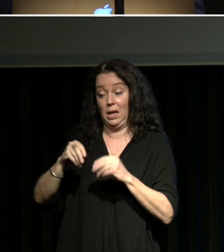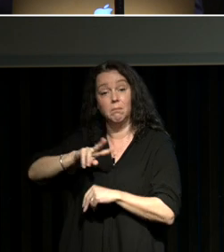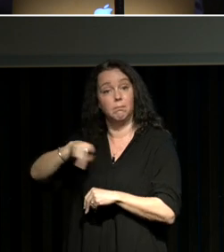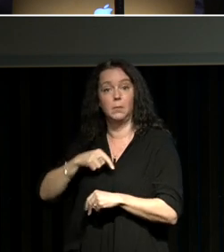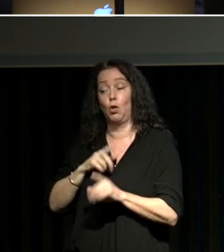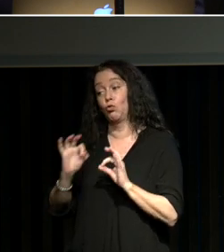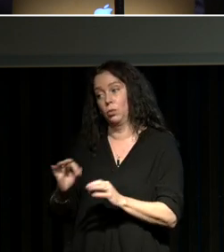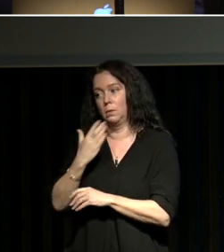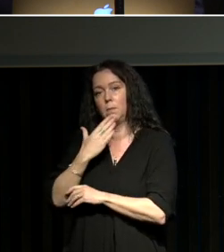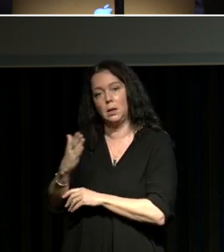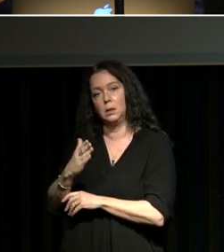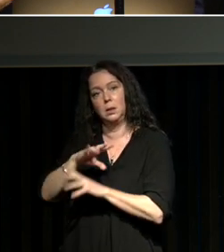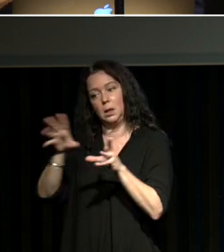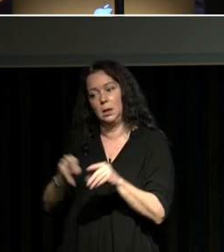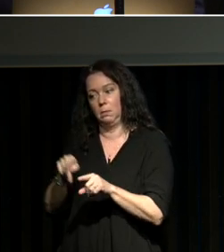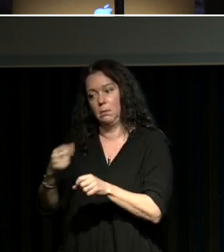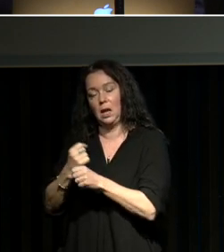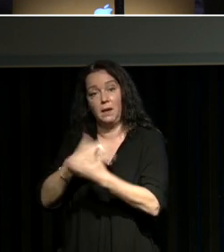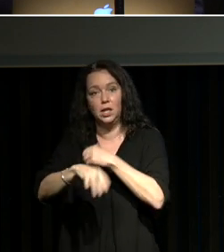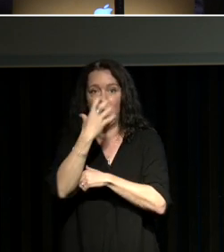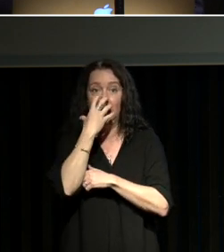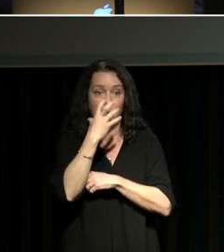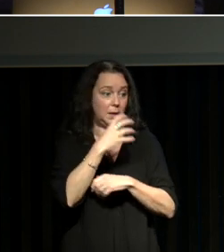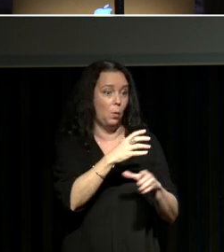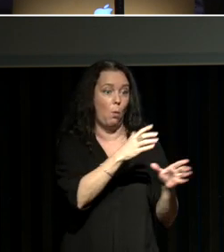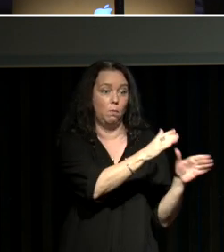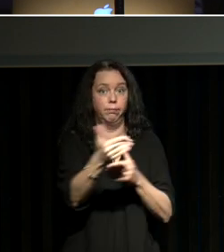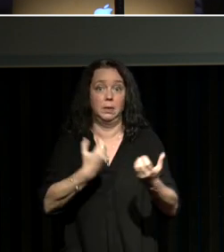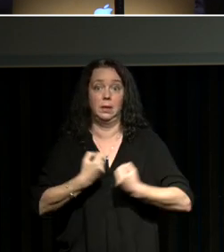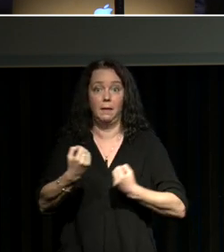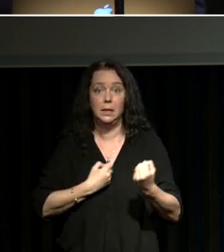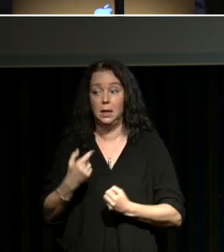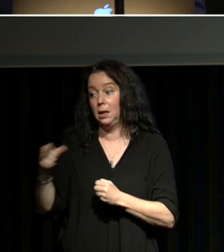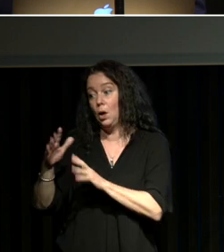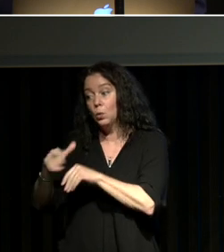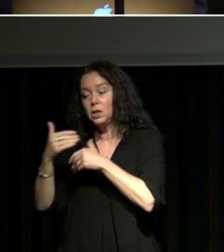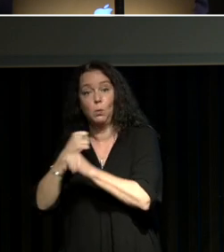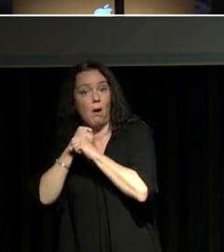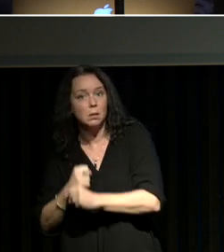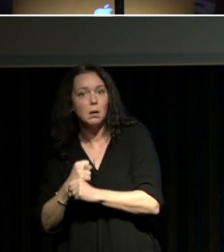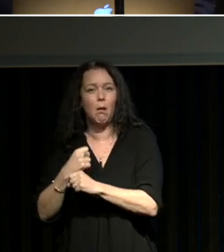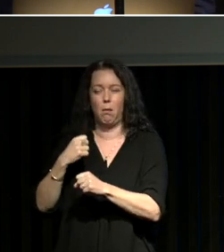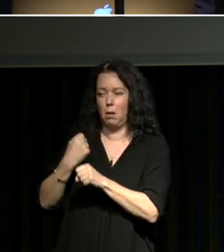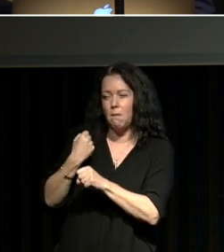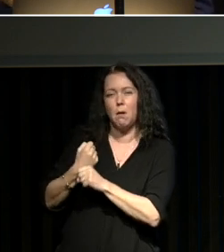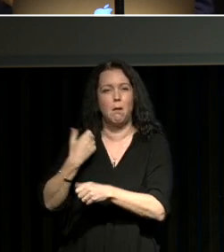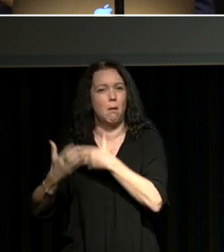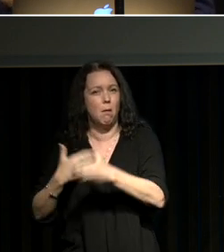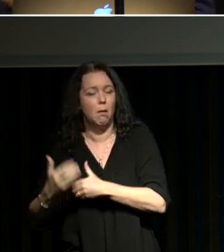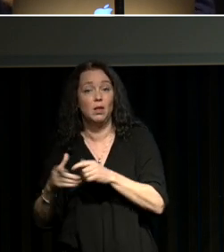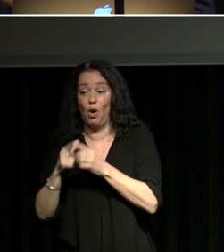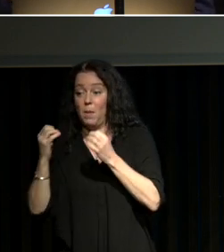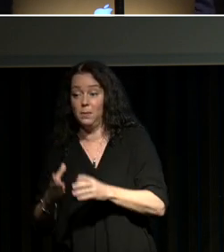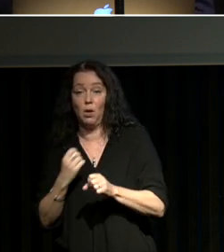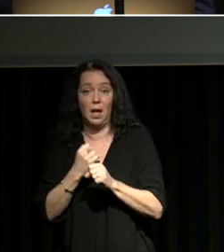je la remercie, parce qu'elle a été travaillée en réanimation, et par contre elle a continué à prendre des astreintes. Et pendant toute cette période, on a travaillé à la fois en